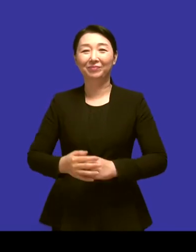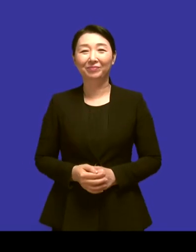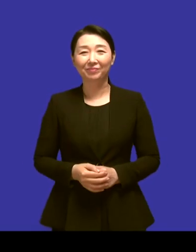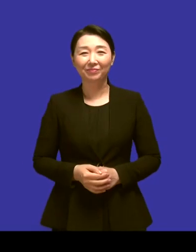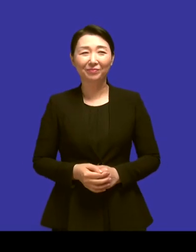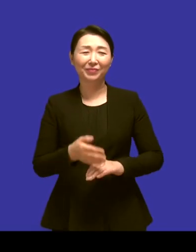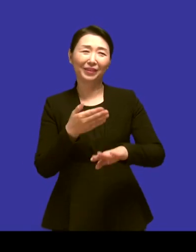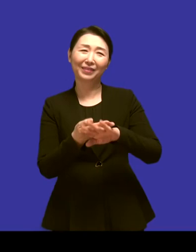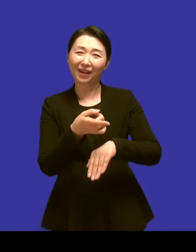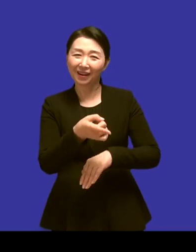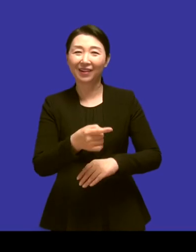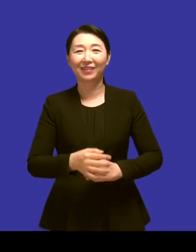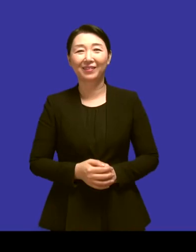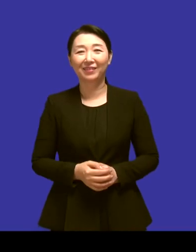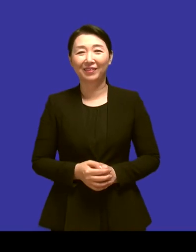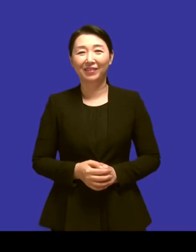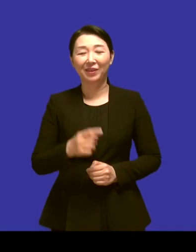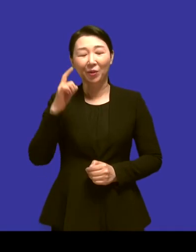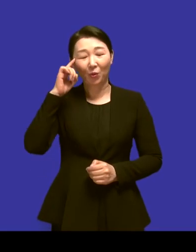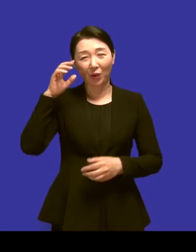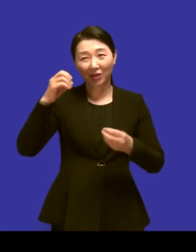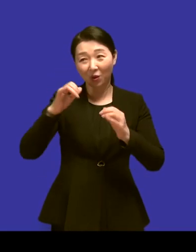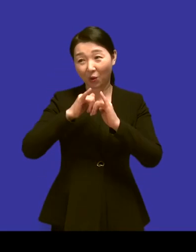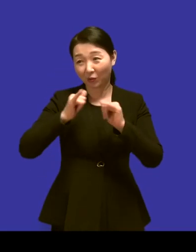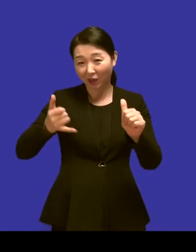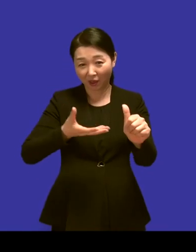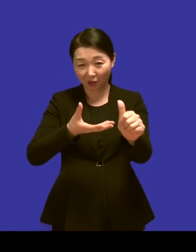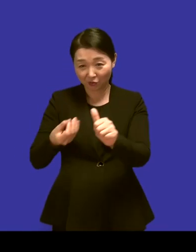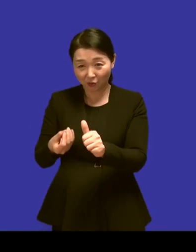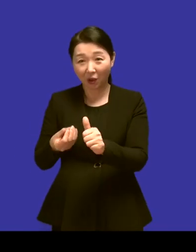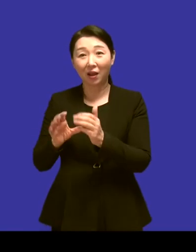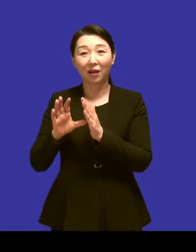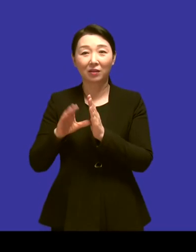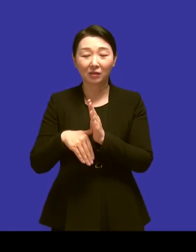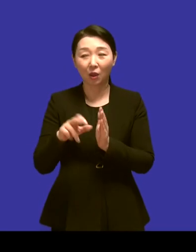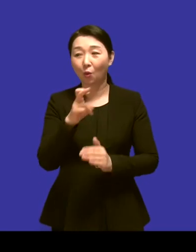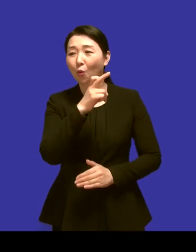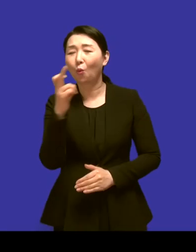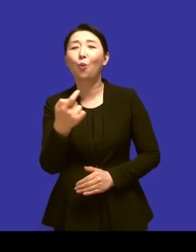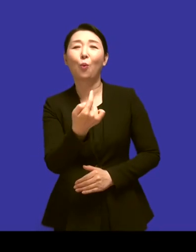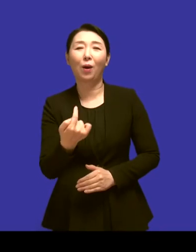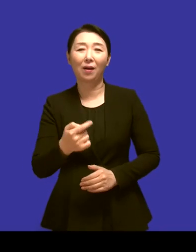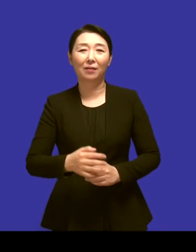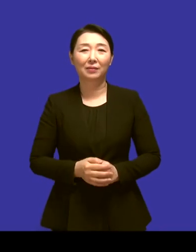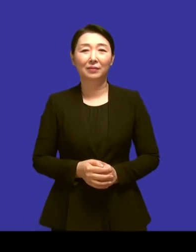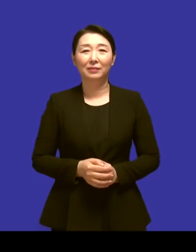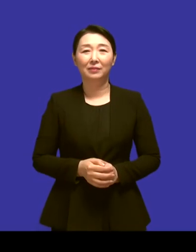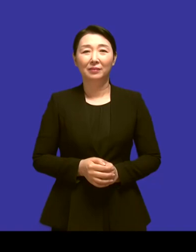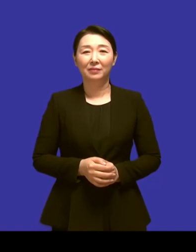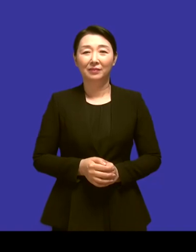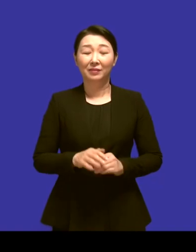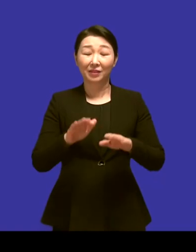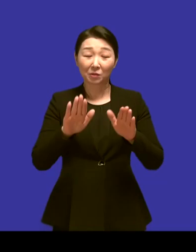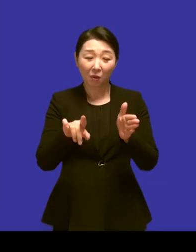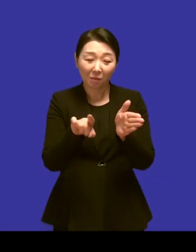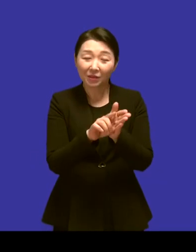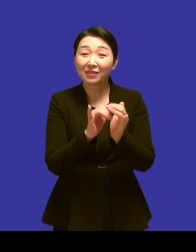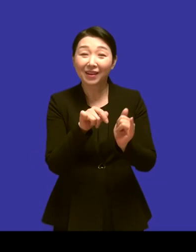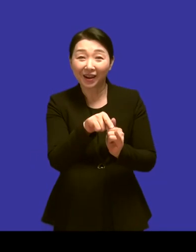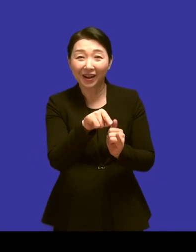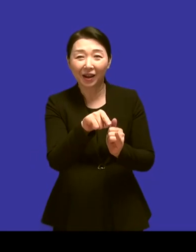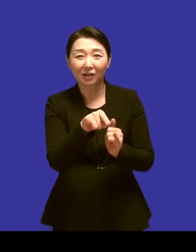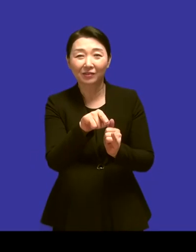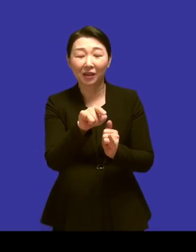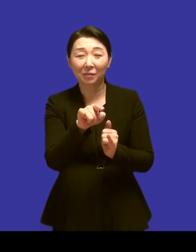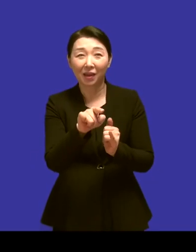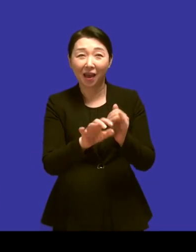역시 달라요. 이게 예. 사실 우리 연예인 게스트들은 예. 거의 오후에 온단 말이에요. 아, 근데 아, 크리스찬이랑